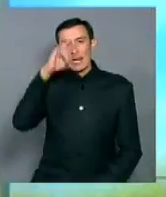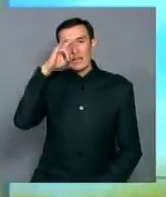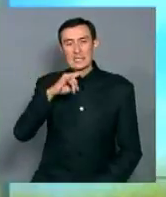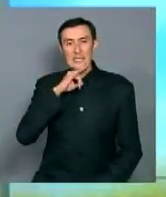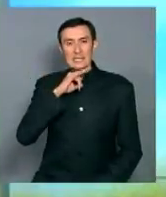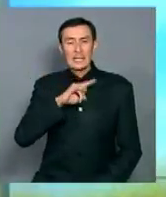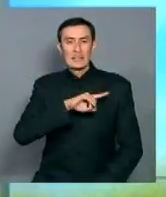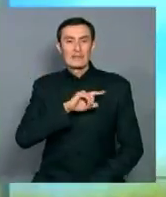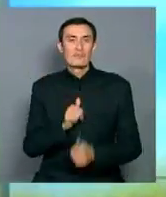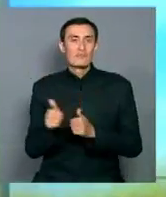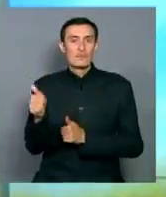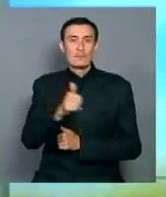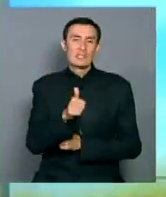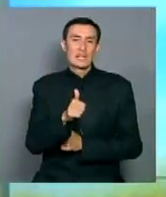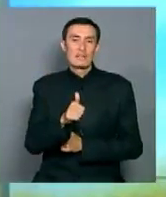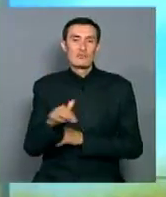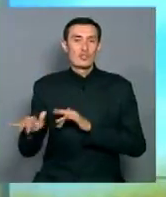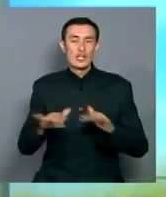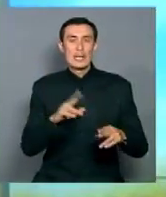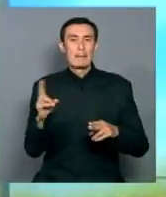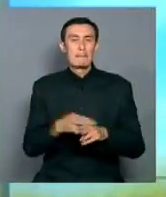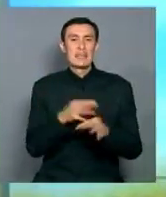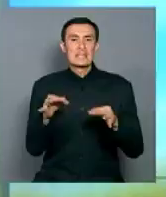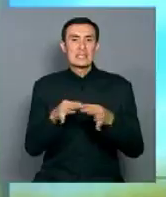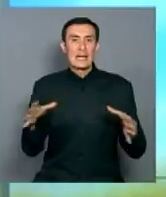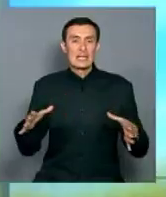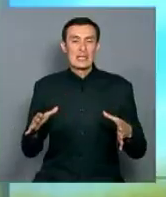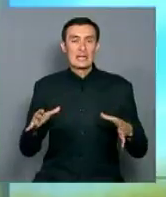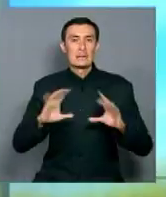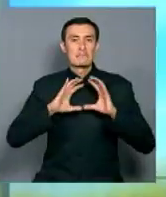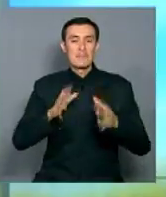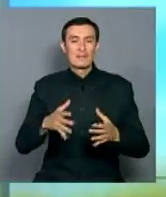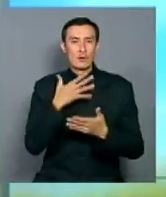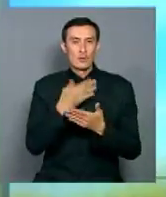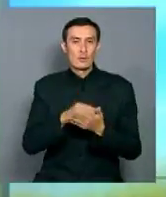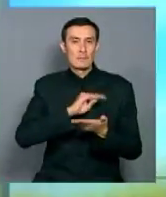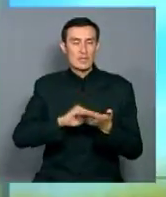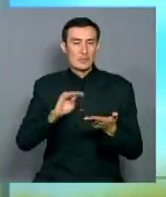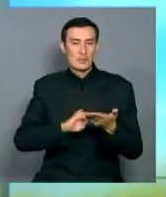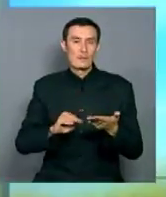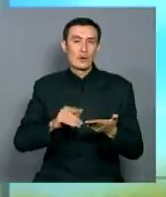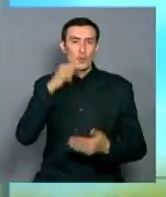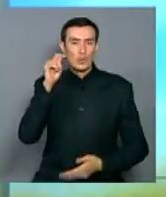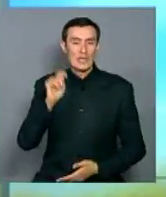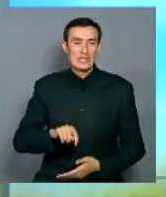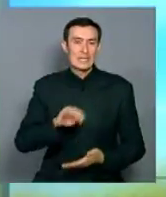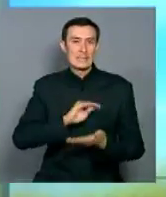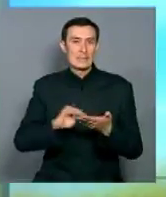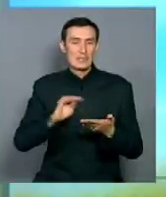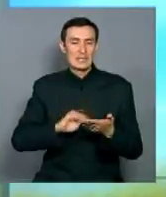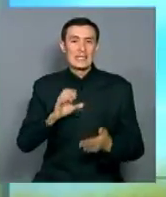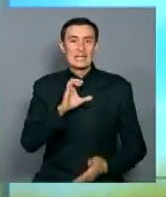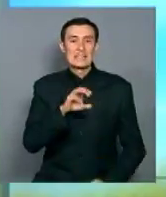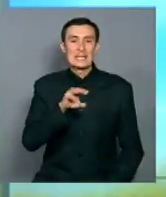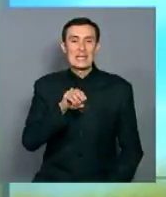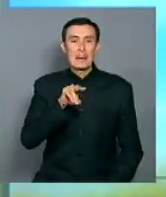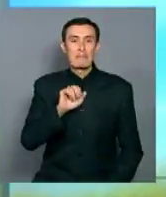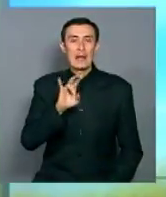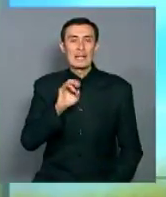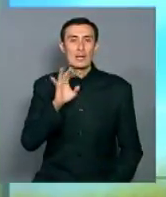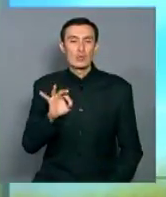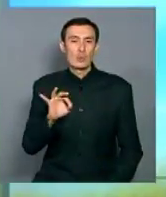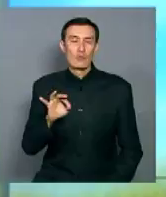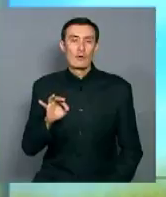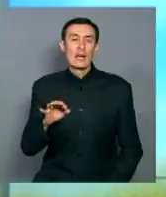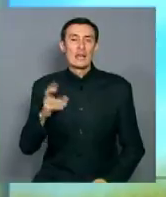Казахстан – флагман движения за безъядерный мир. Так в своей новой книге пишет украинский публицист Николай Степаненко. К пятилетию проекта